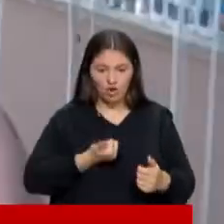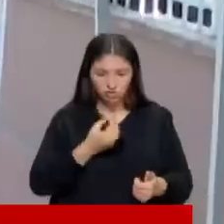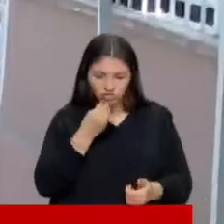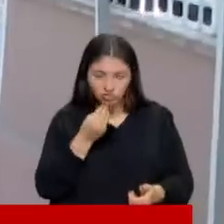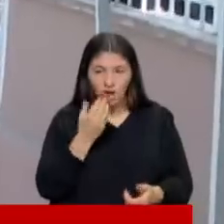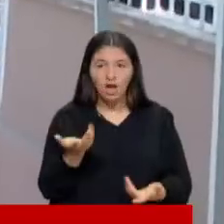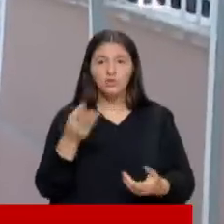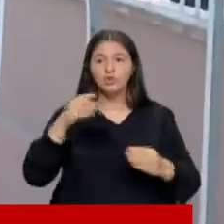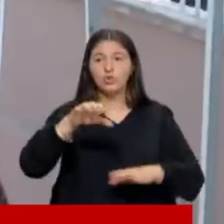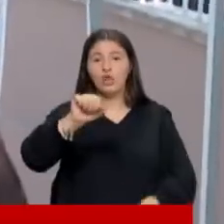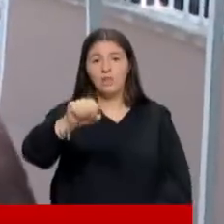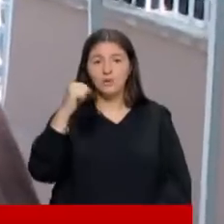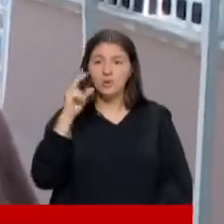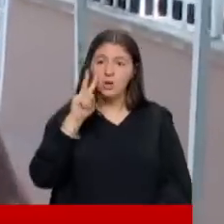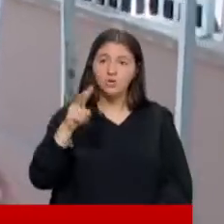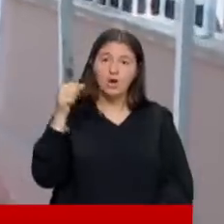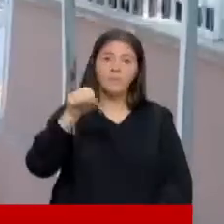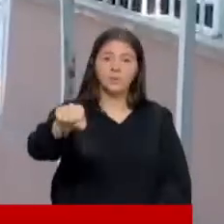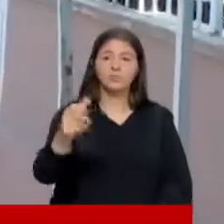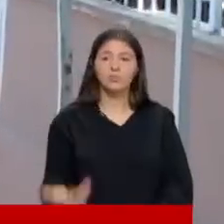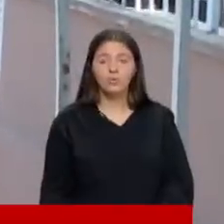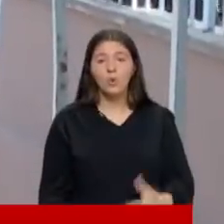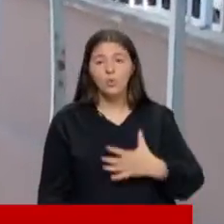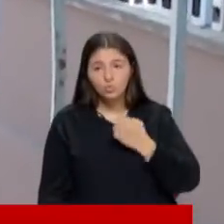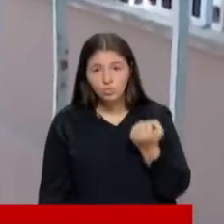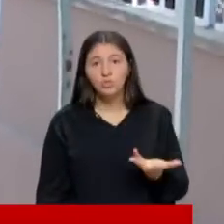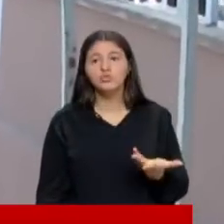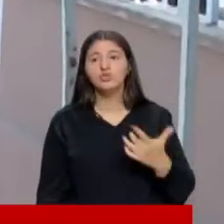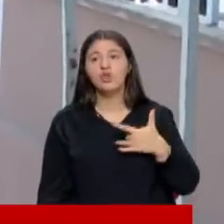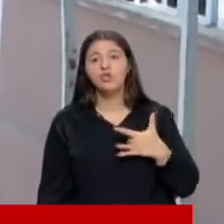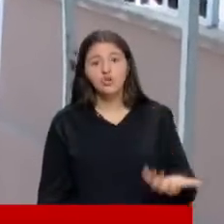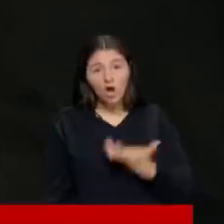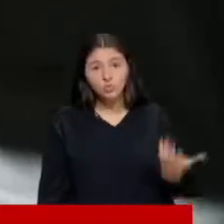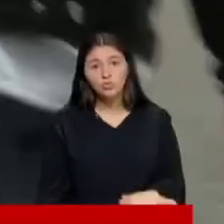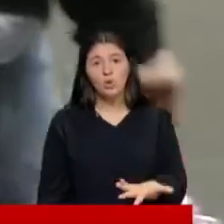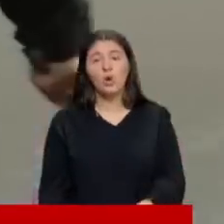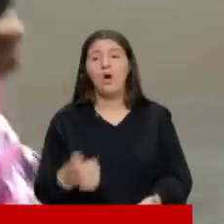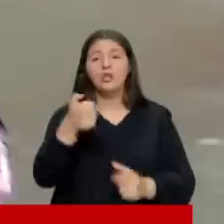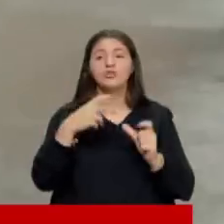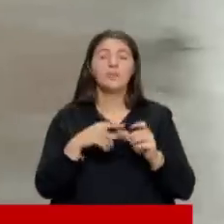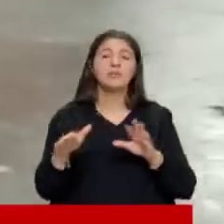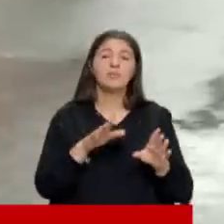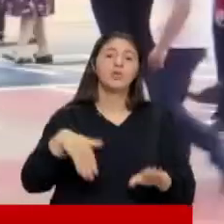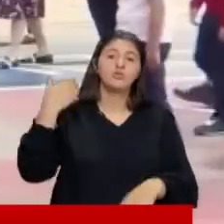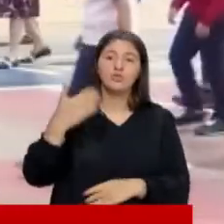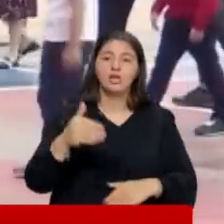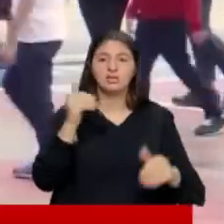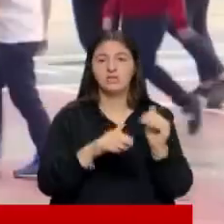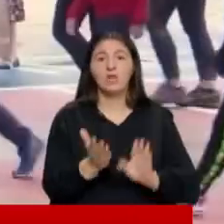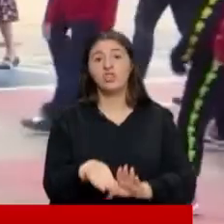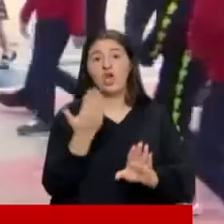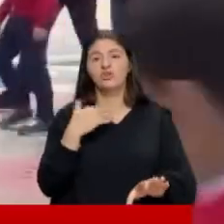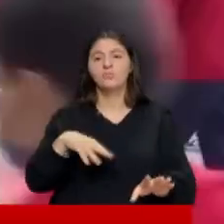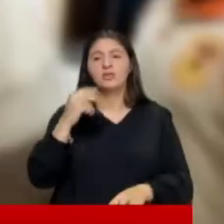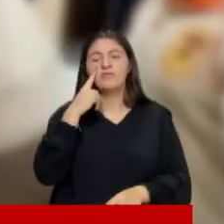yoğurt yiyecek çocuğum dolabı açıyor bakıyor kapatıyor üzülüyorsun ya canın yanıyor 6 Şubat depreminden sonra seçimden